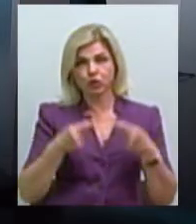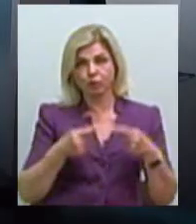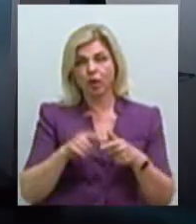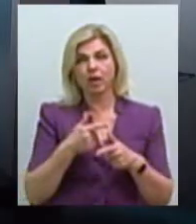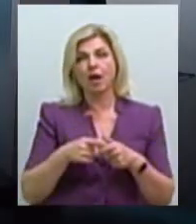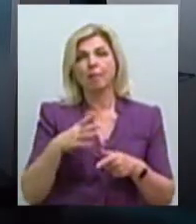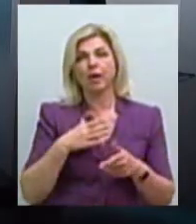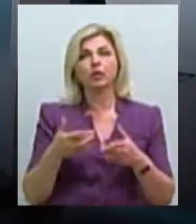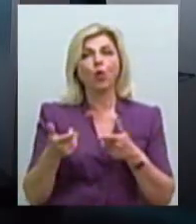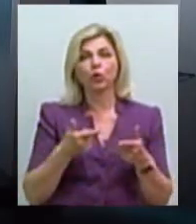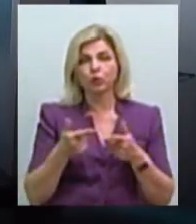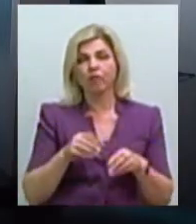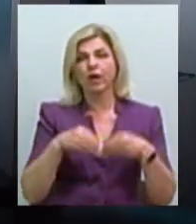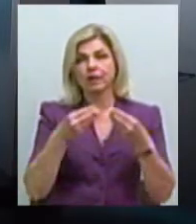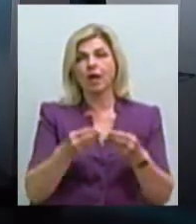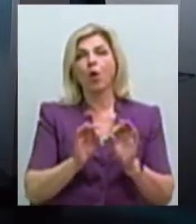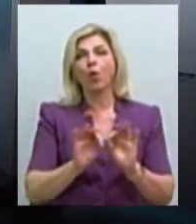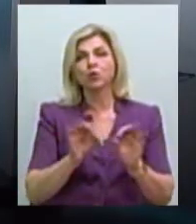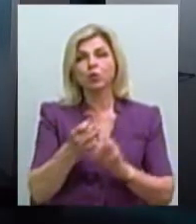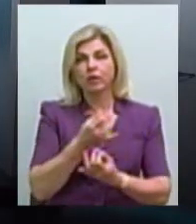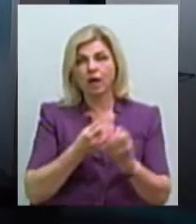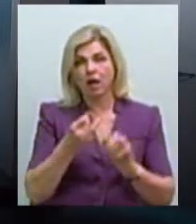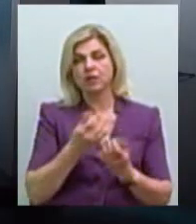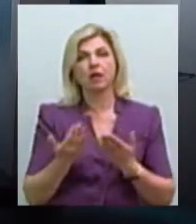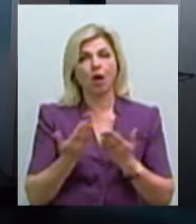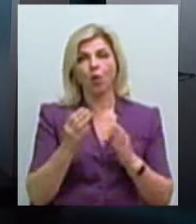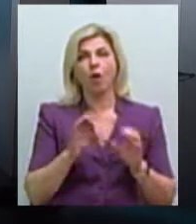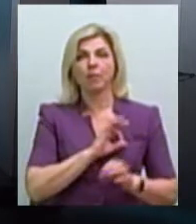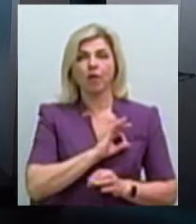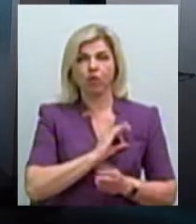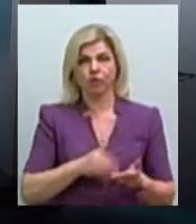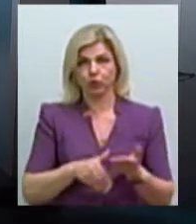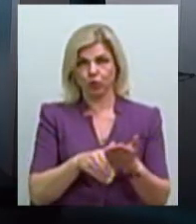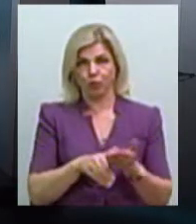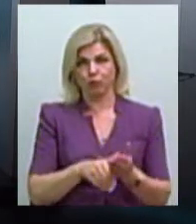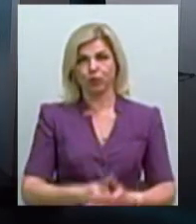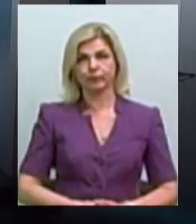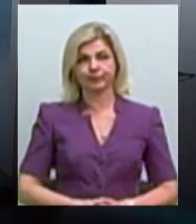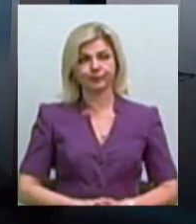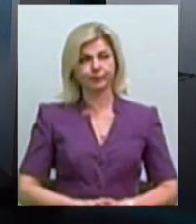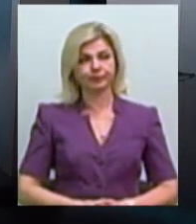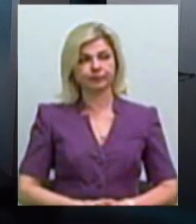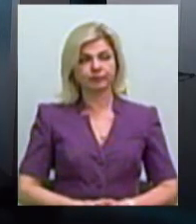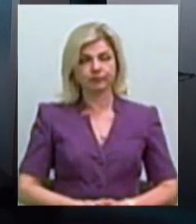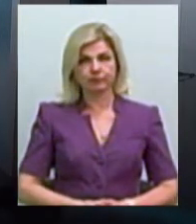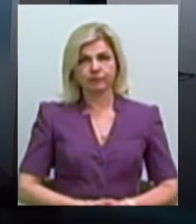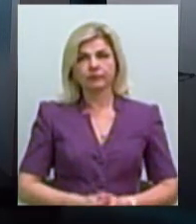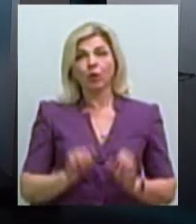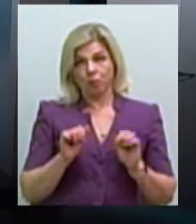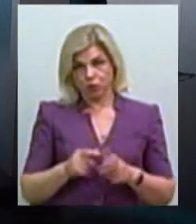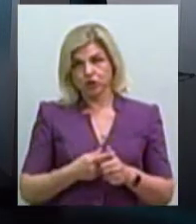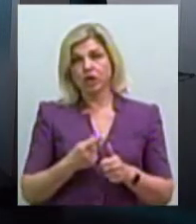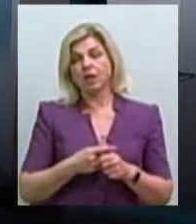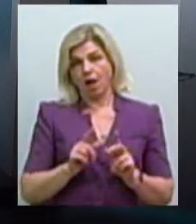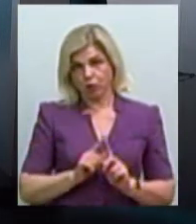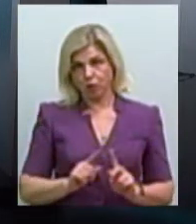готовими надати консультації, роз'яснення і якусь правову допомогу найманим працівникам. Тобто це теж можна вважати особливістю на даний момент,